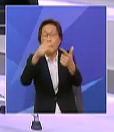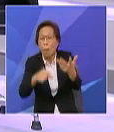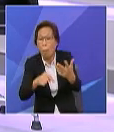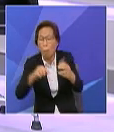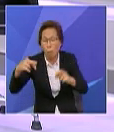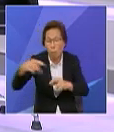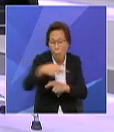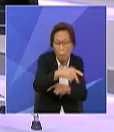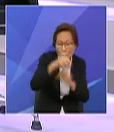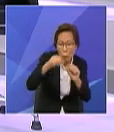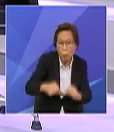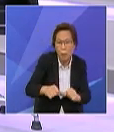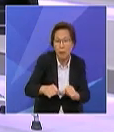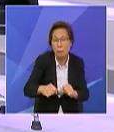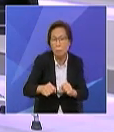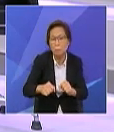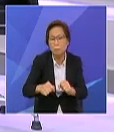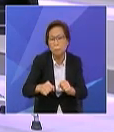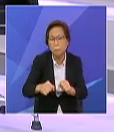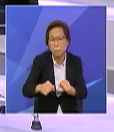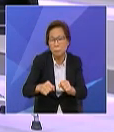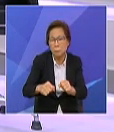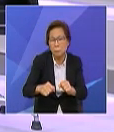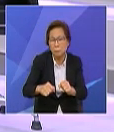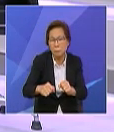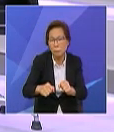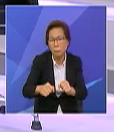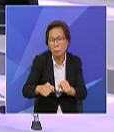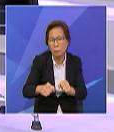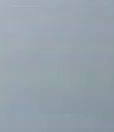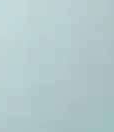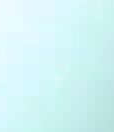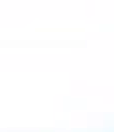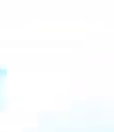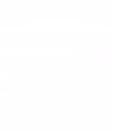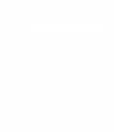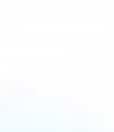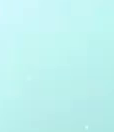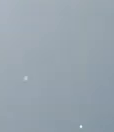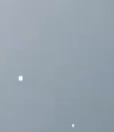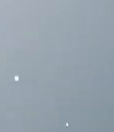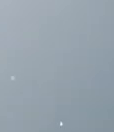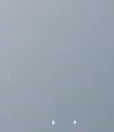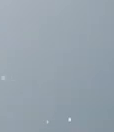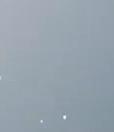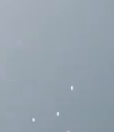dia boleh mengatasi sistem imun kita lah.